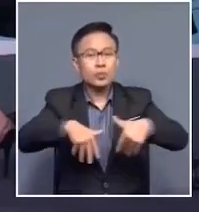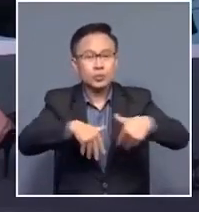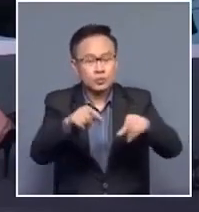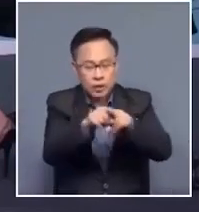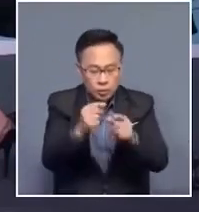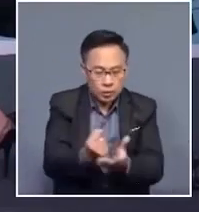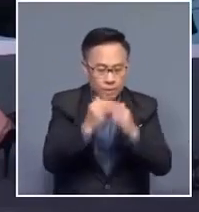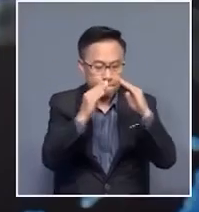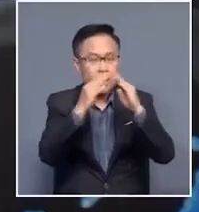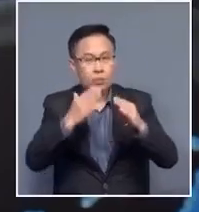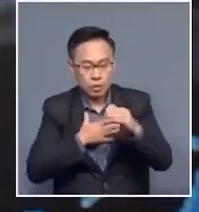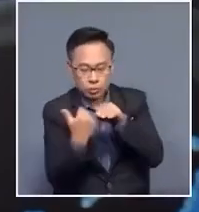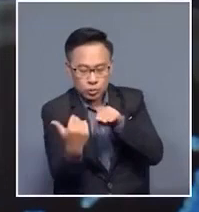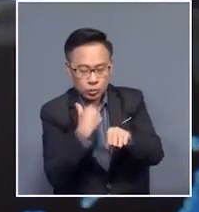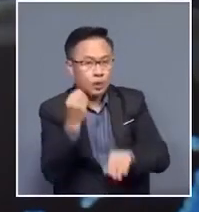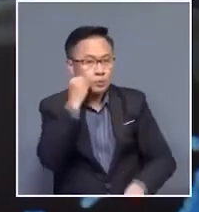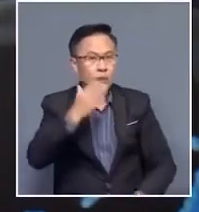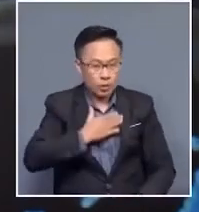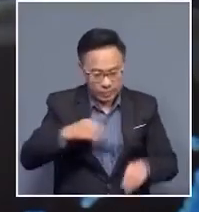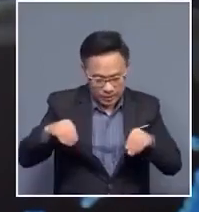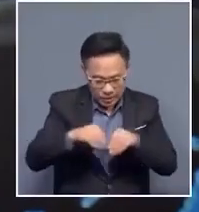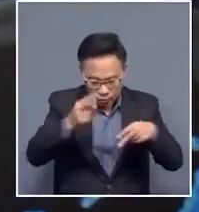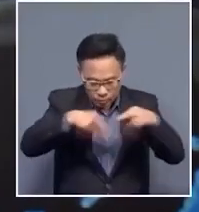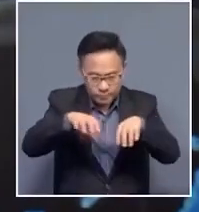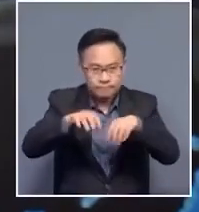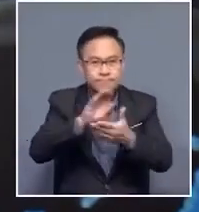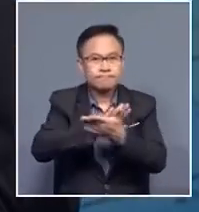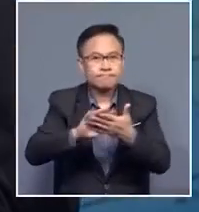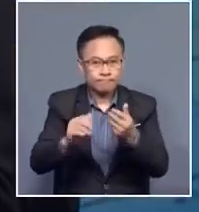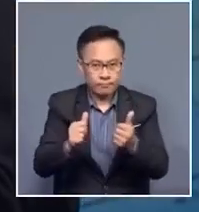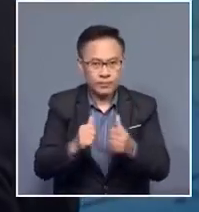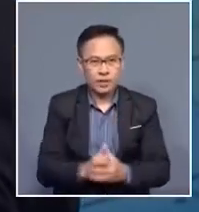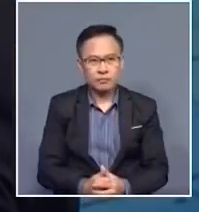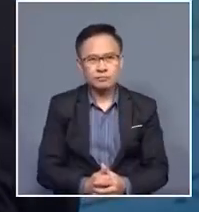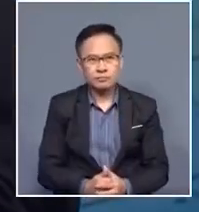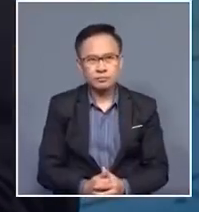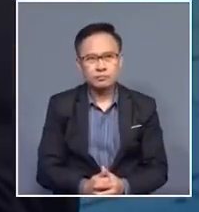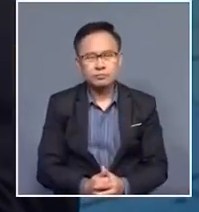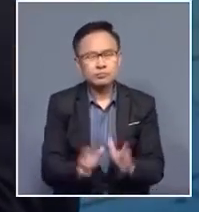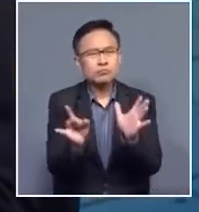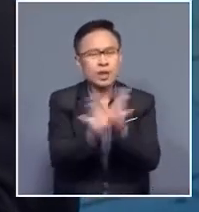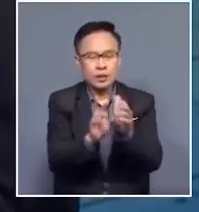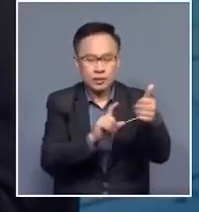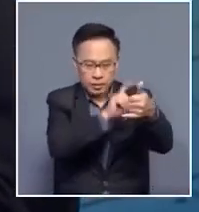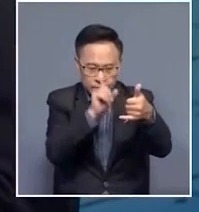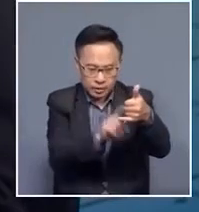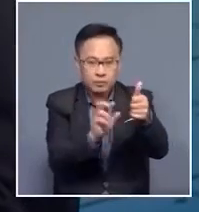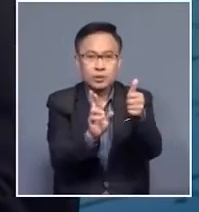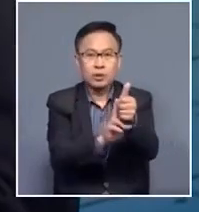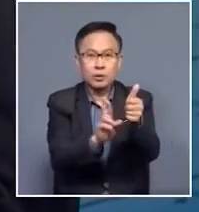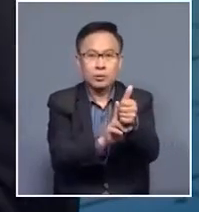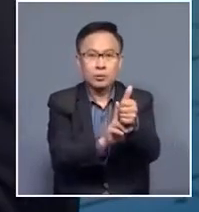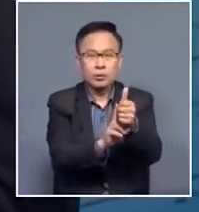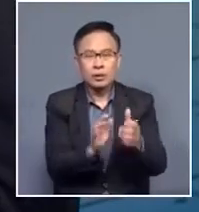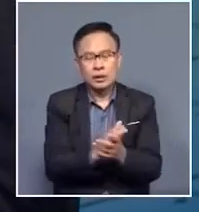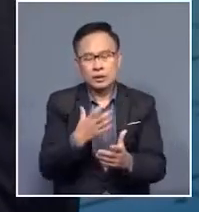านหรือถนนหน้าบ้านของตัวเองคร ับ อันนี้คือการเตรียมการ ค่ะอันนี้ก็คือสำคัญนะคะขอเนี่ยมาปิดท้ายที่ท่านรองผู้ว่ากรุงเทพมหานครนะคะอยากให้